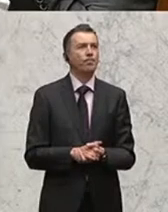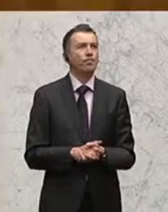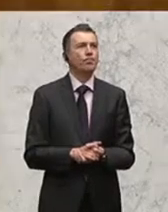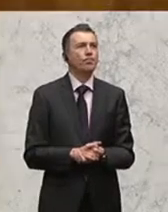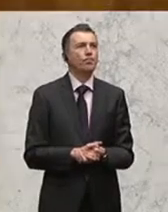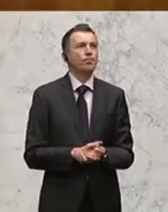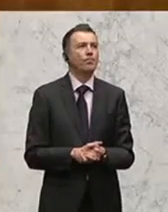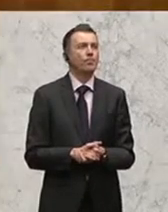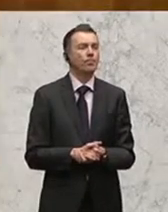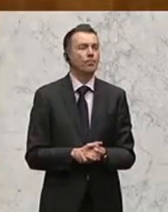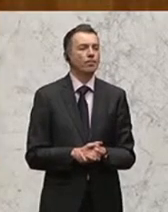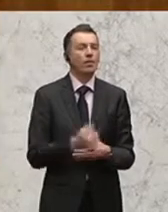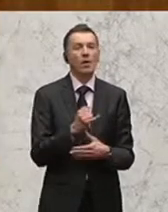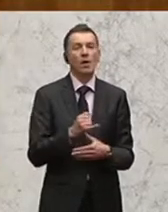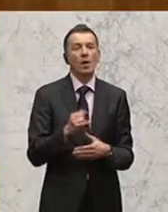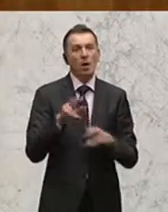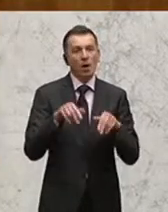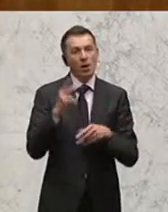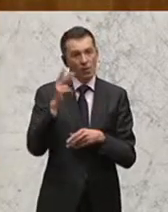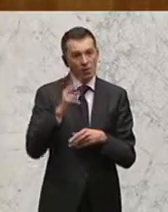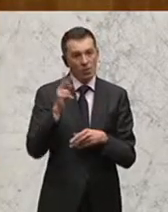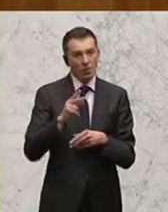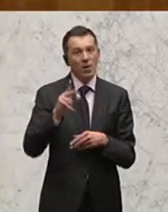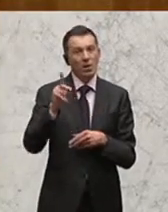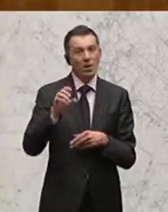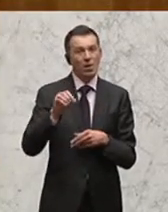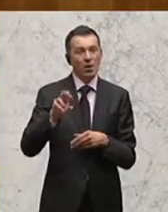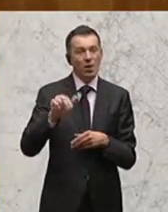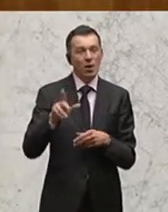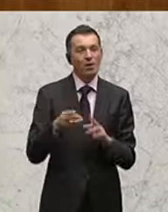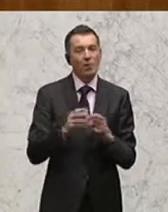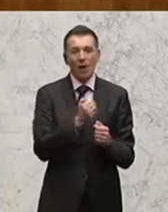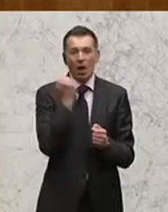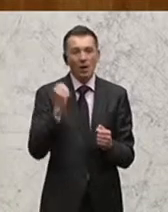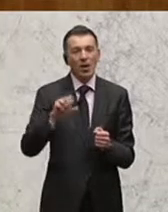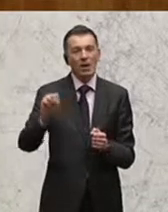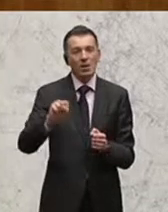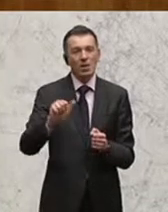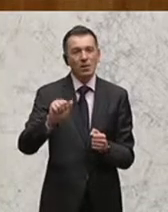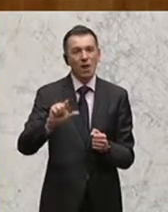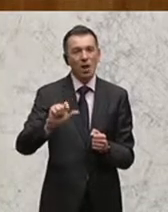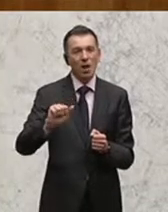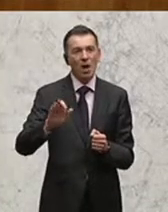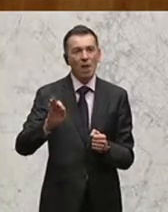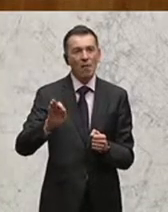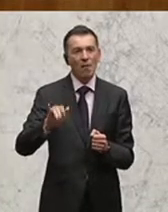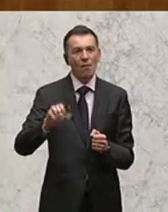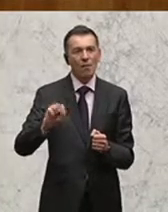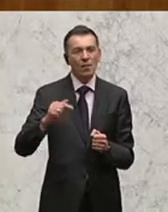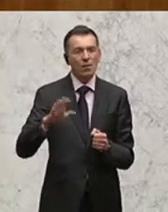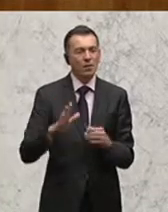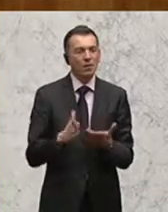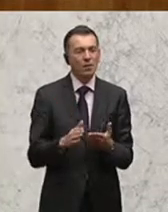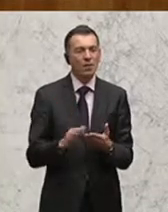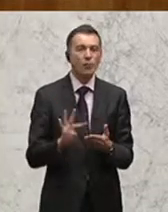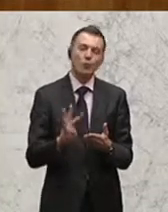Und damit auch jeder den Koran richtig versteht, wie es die radikalen Salafisten gerne hätten, gibt es dann auch zu den recht hübsch